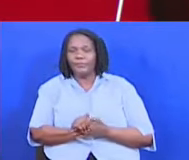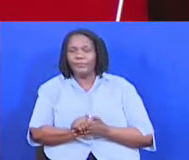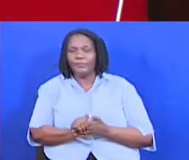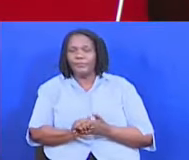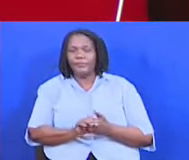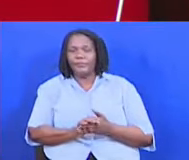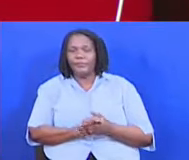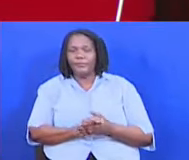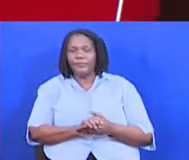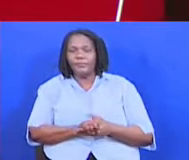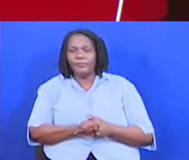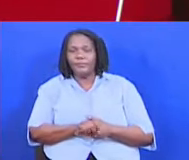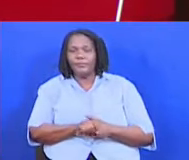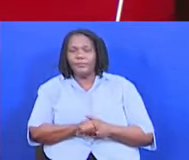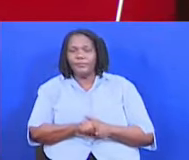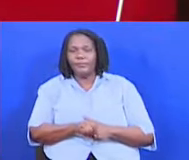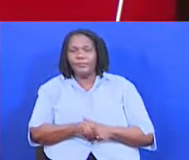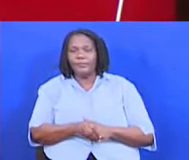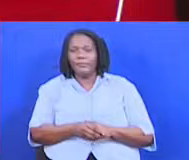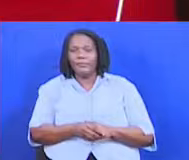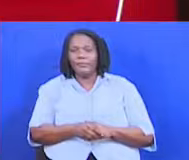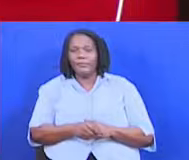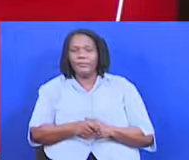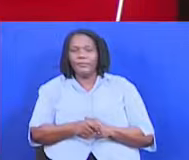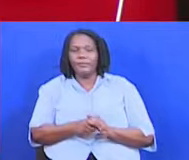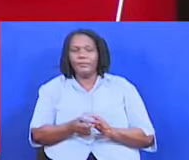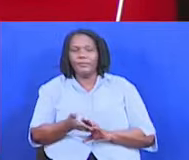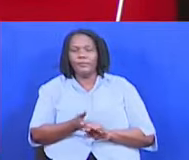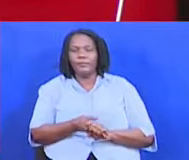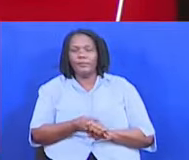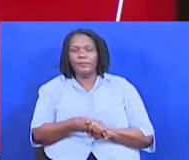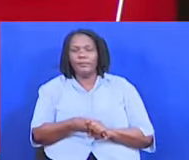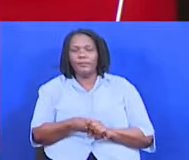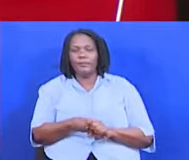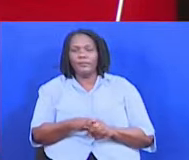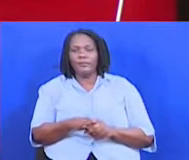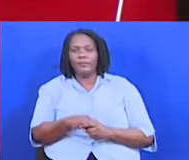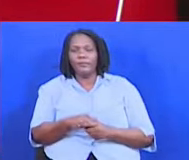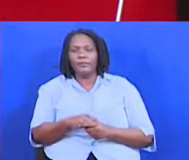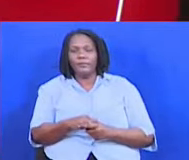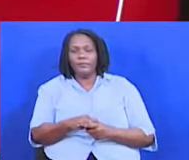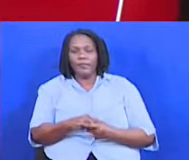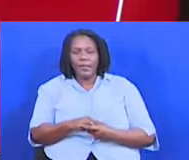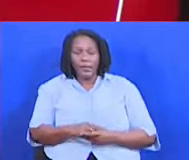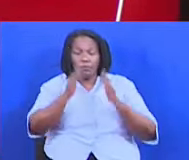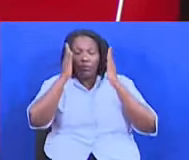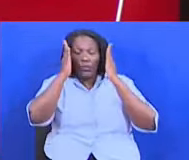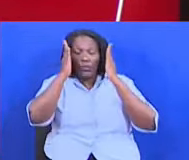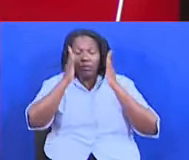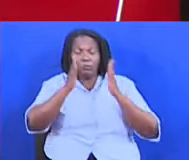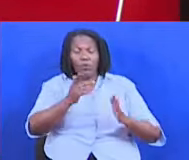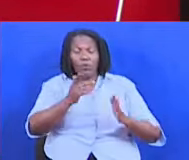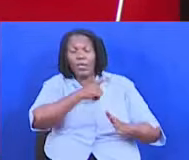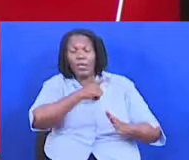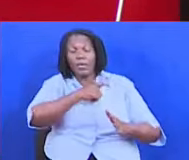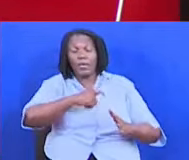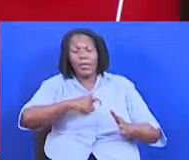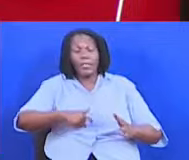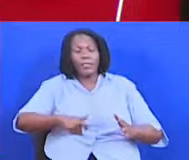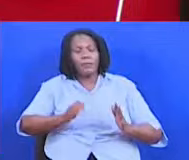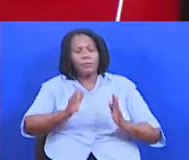Kipekee nimshukuru au nimpongeze sana Mheshimiwa Rais kwa namna ambavyo anasimamia